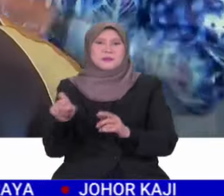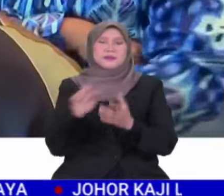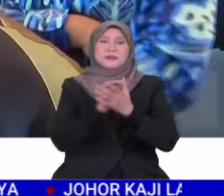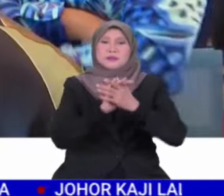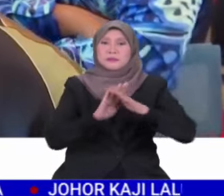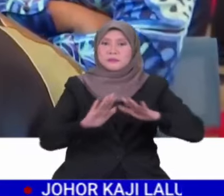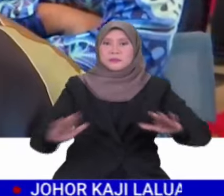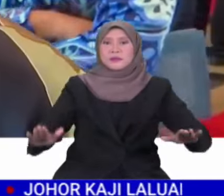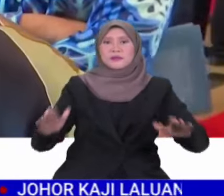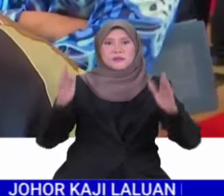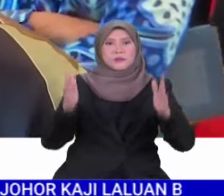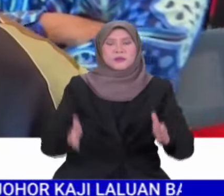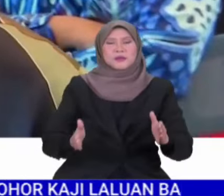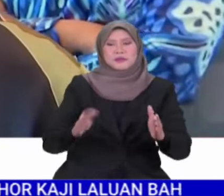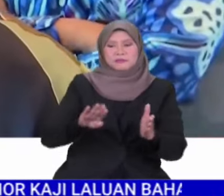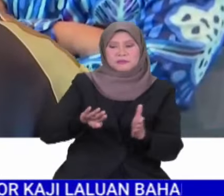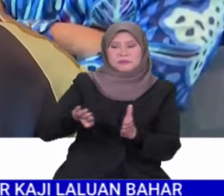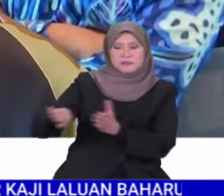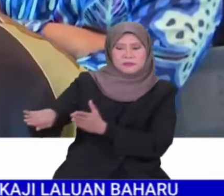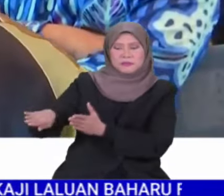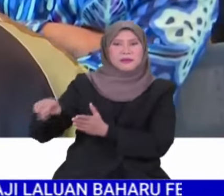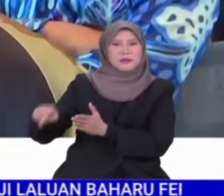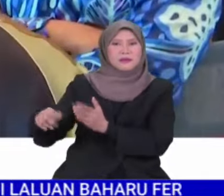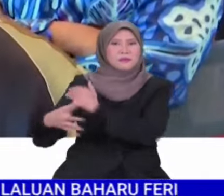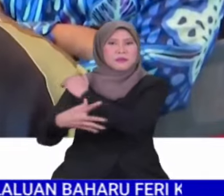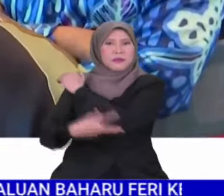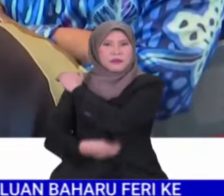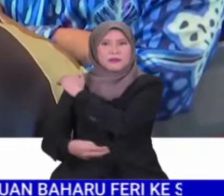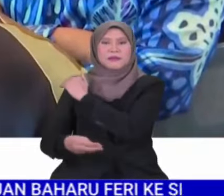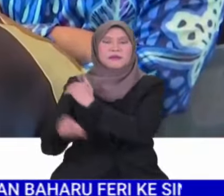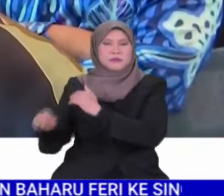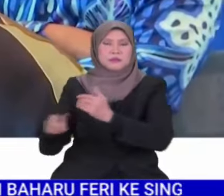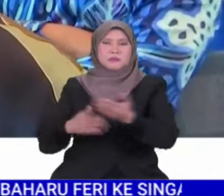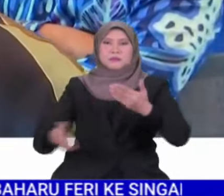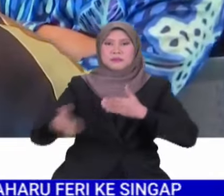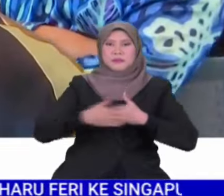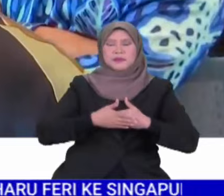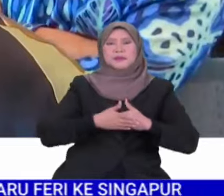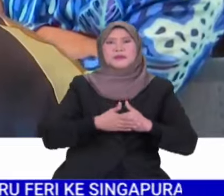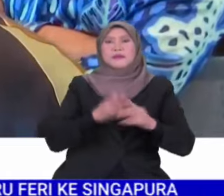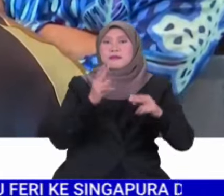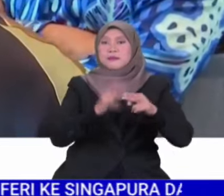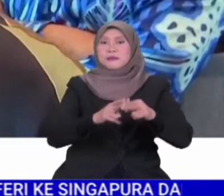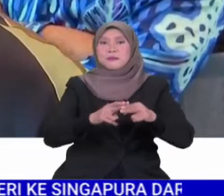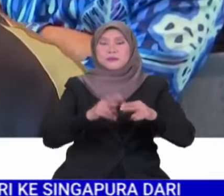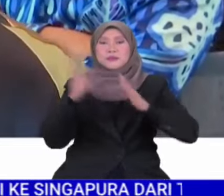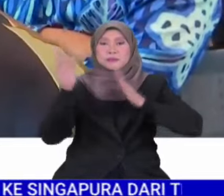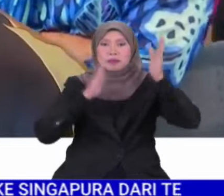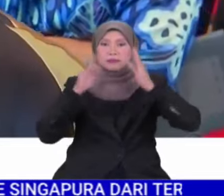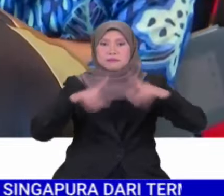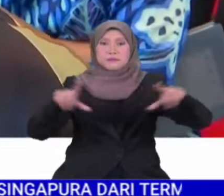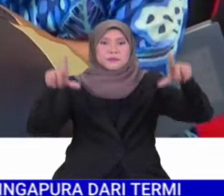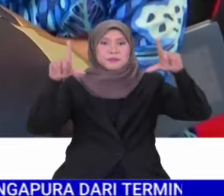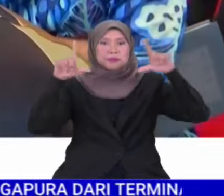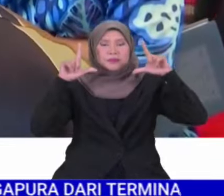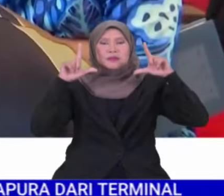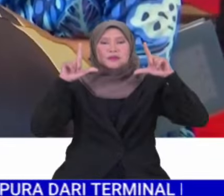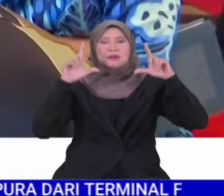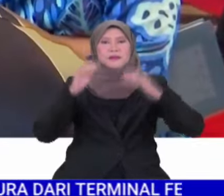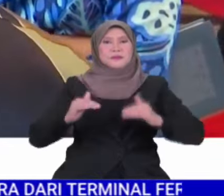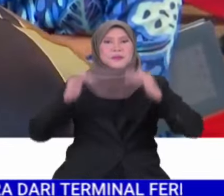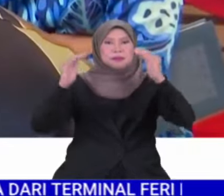menyelamatkan mereka yang tertinggal dan terpinggir, di samping mengangkat martabat serta nama negara dan memulihkan nama negara